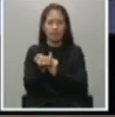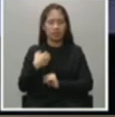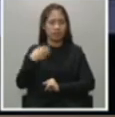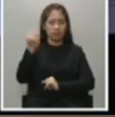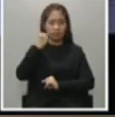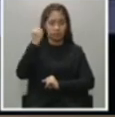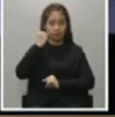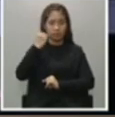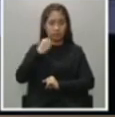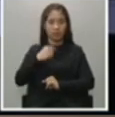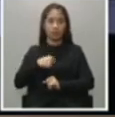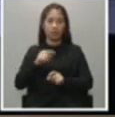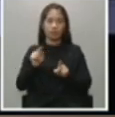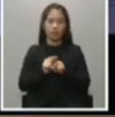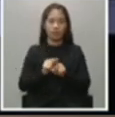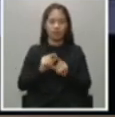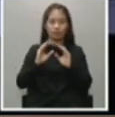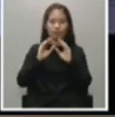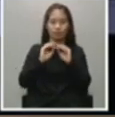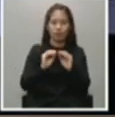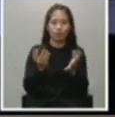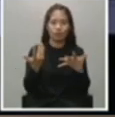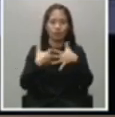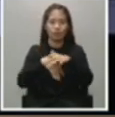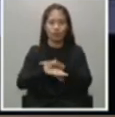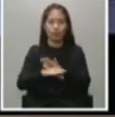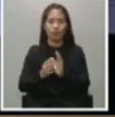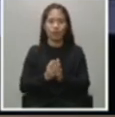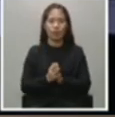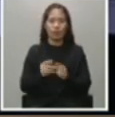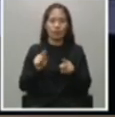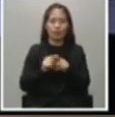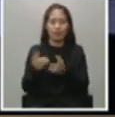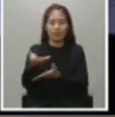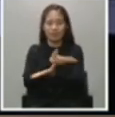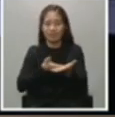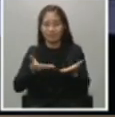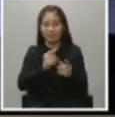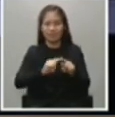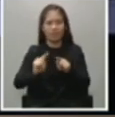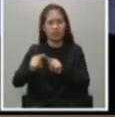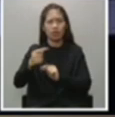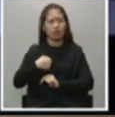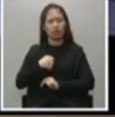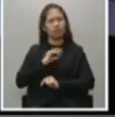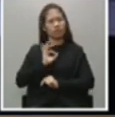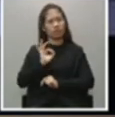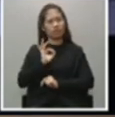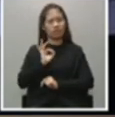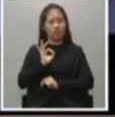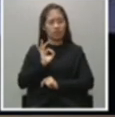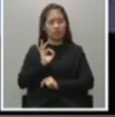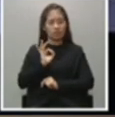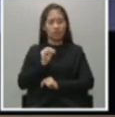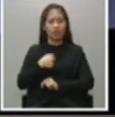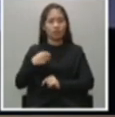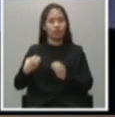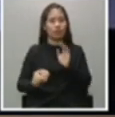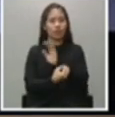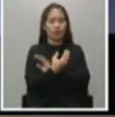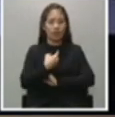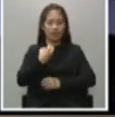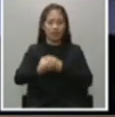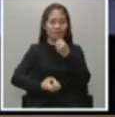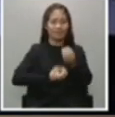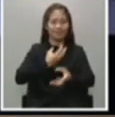ก็อาจก็เป็นการประชุมร่วมเป็นการสัมมนาต่างๆซึ่งโอเคละก็มานะก็มีโอกาสได้แสดงความเห็น